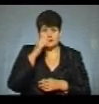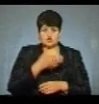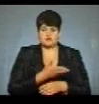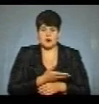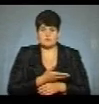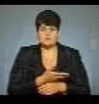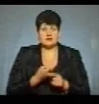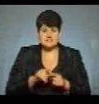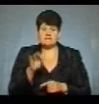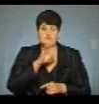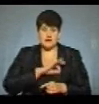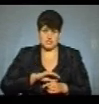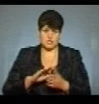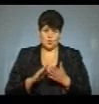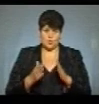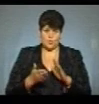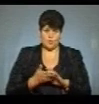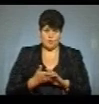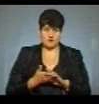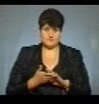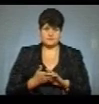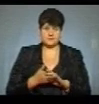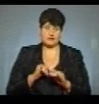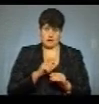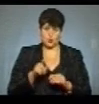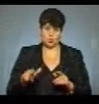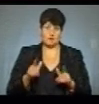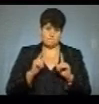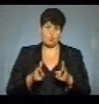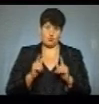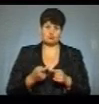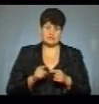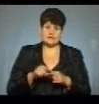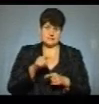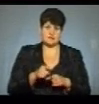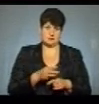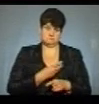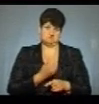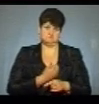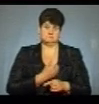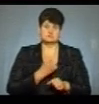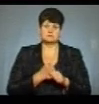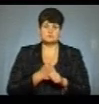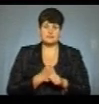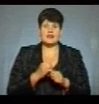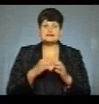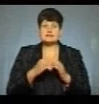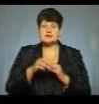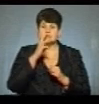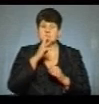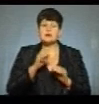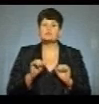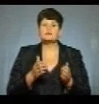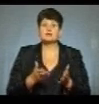Це досить вигідні умови, і люди погоджуються на це, і їх мотивує до роботи. А це така середня заробітна плата по